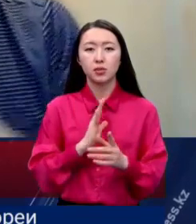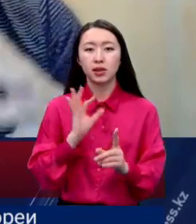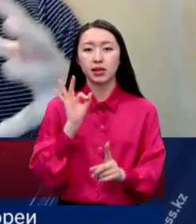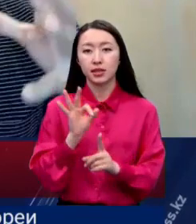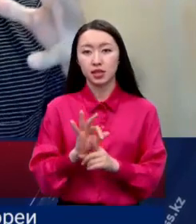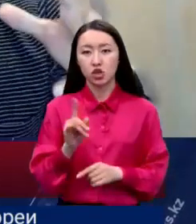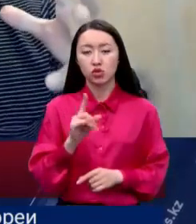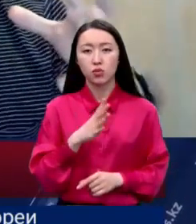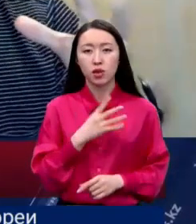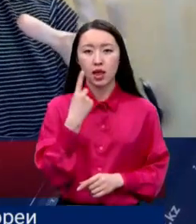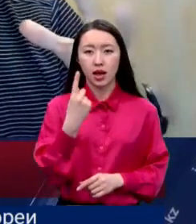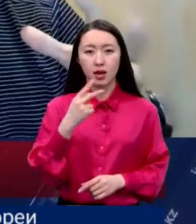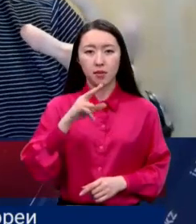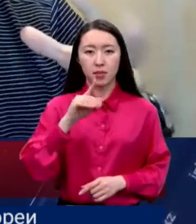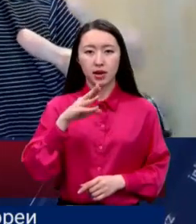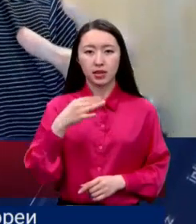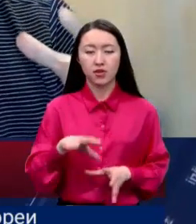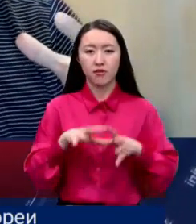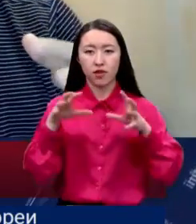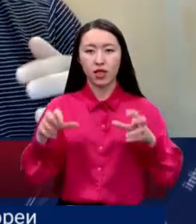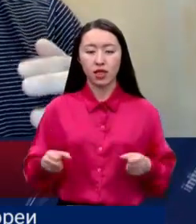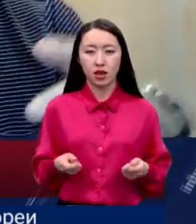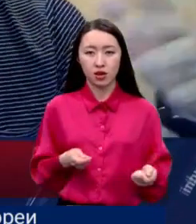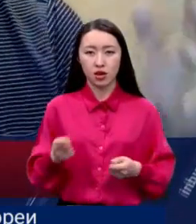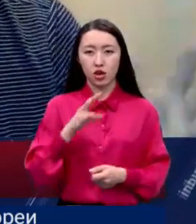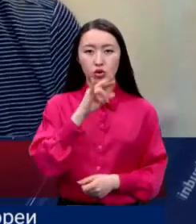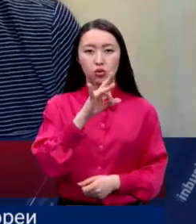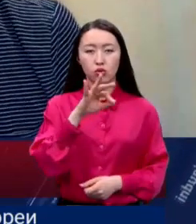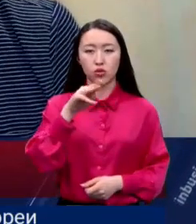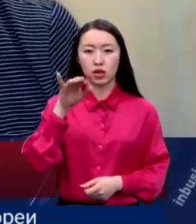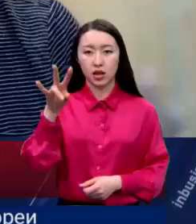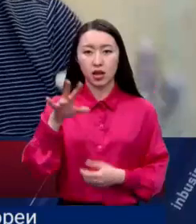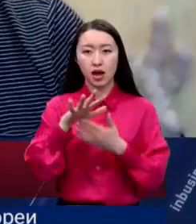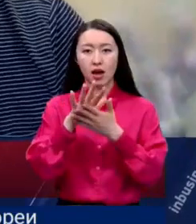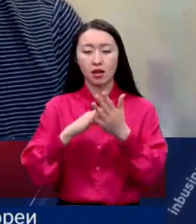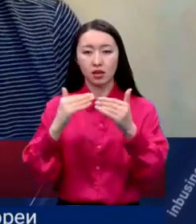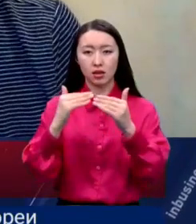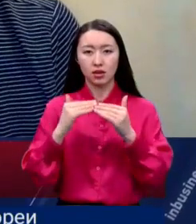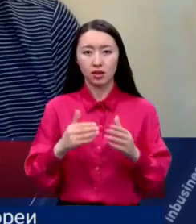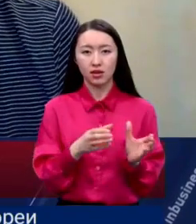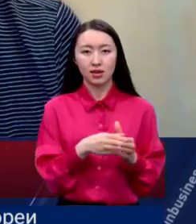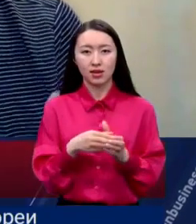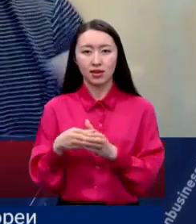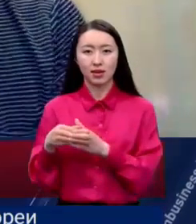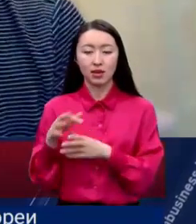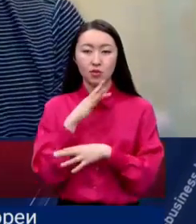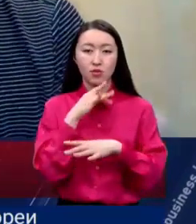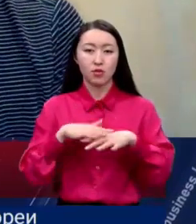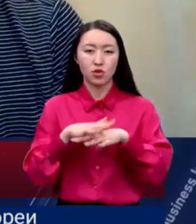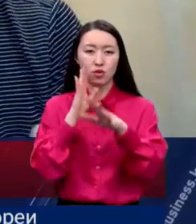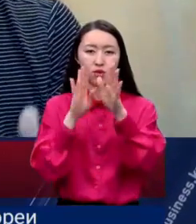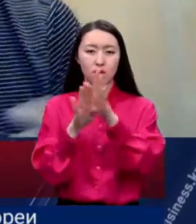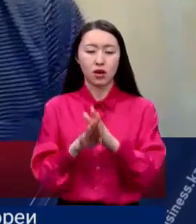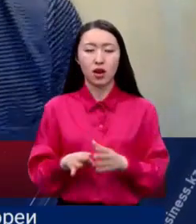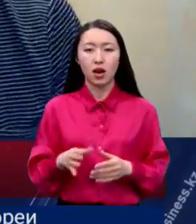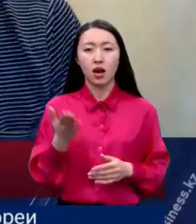чтобы был один партийный властный монолит Нуротан, а все остальные статисты, которые изображают многопартийность, поэтому это раньше не